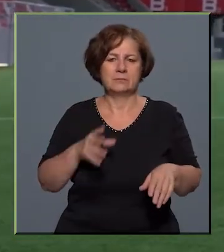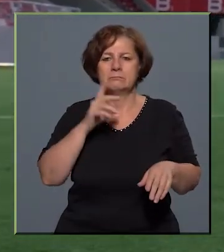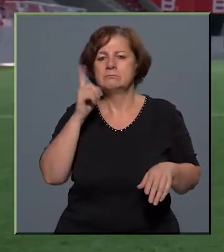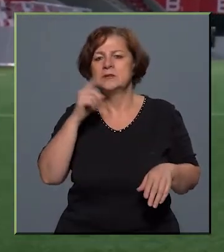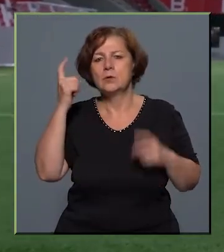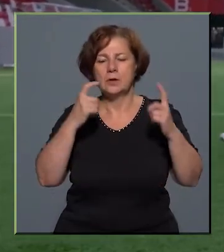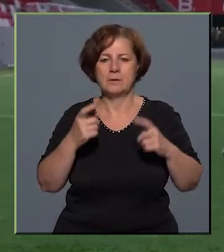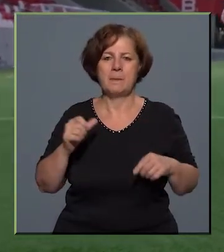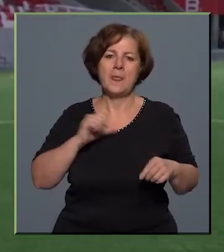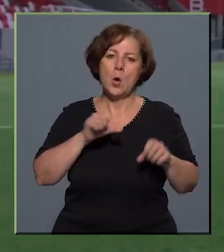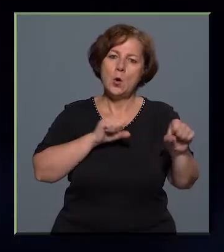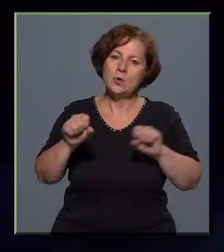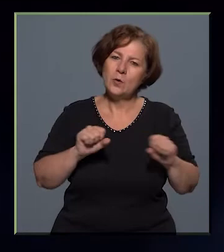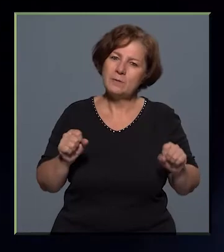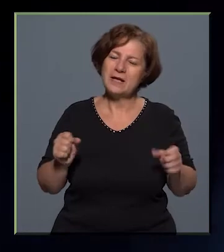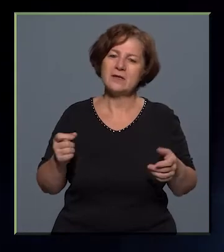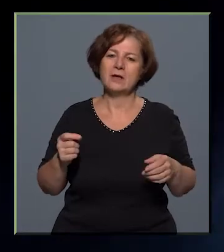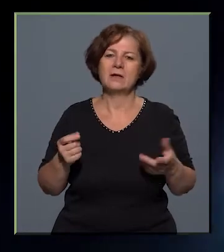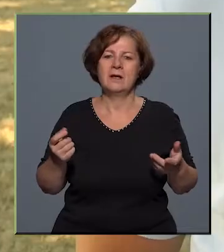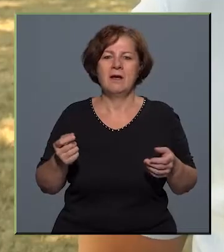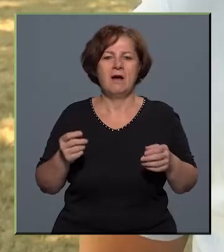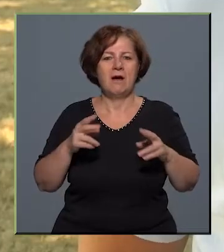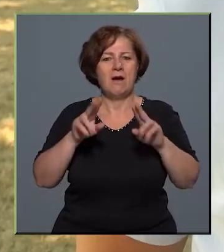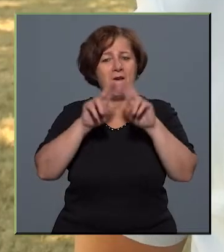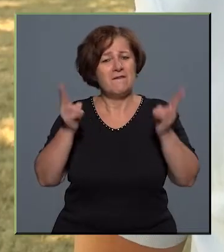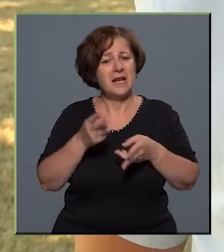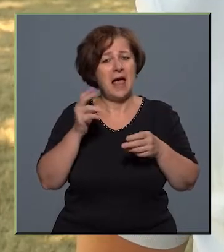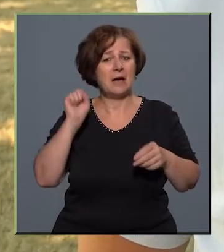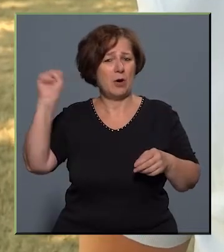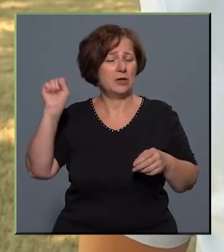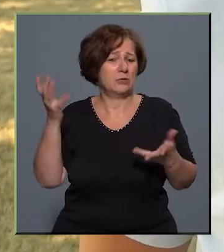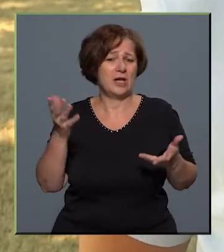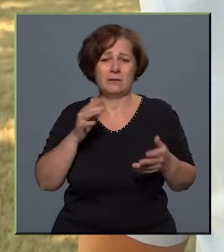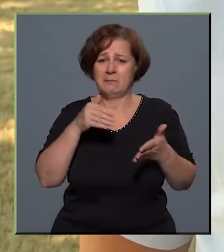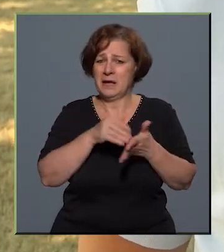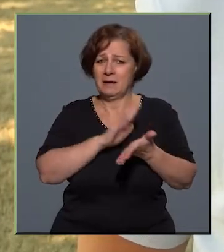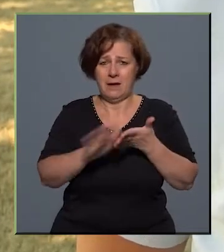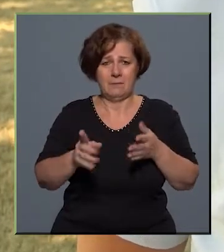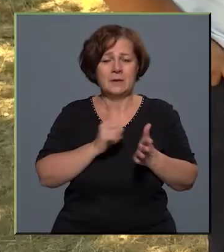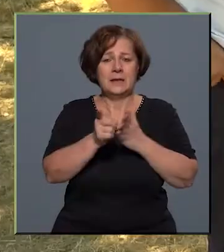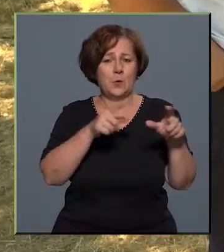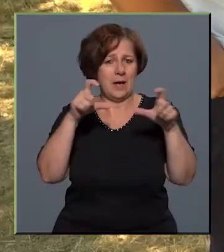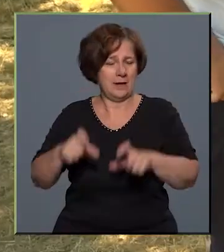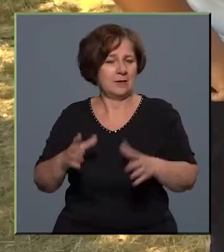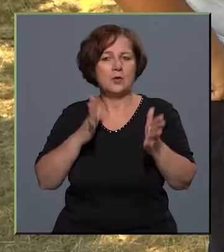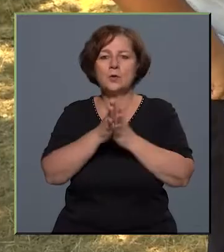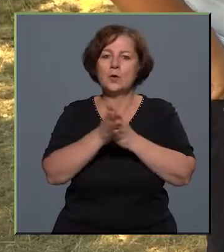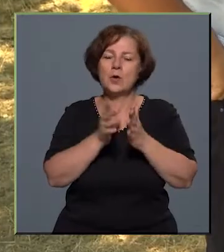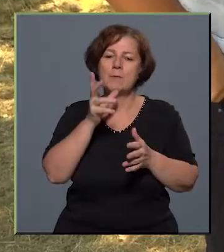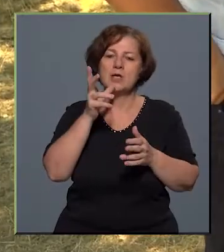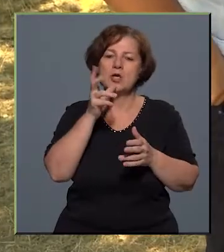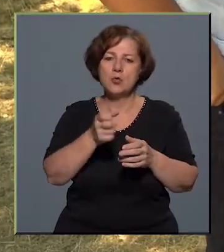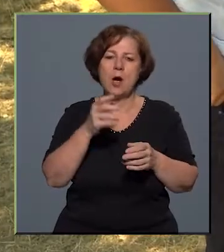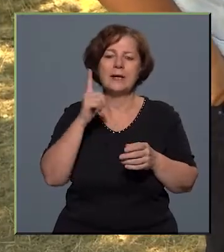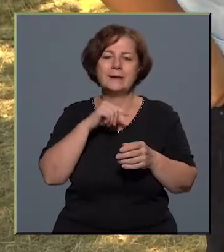világbajnokságot önkormányzati részvétellel nem rendezett. Ez az idő is eljött, úgyhogy nagyon örülünk neki. Amikor Csuhai Tibor, az elnök